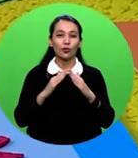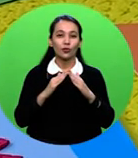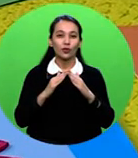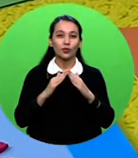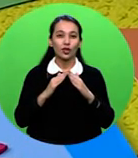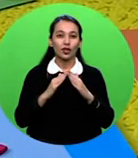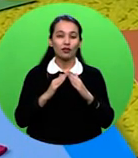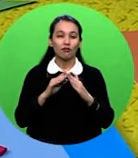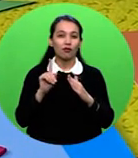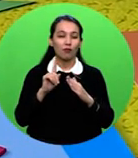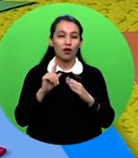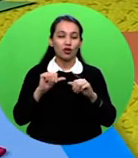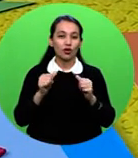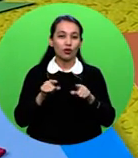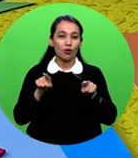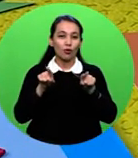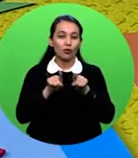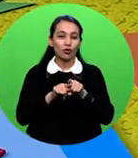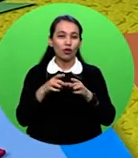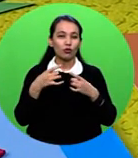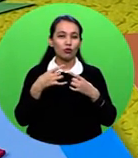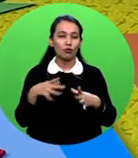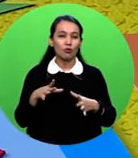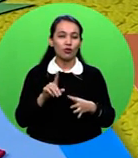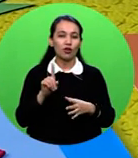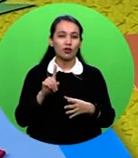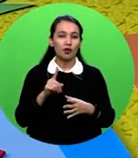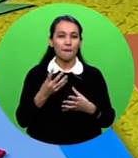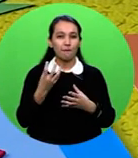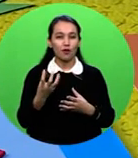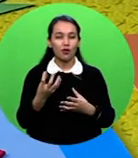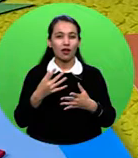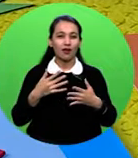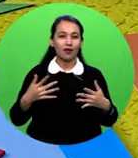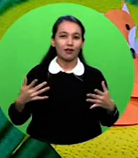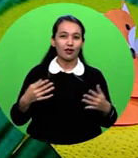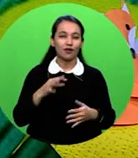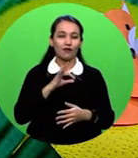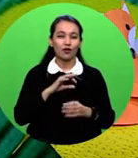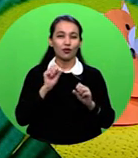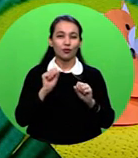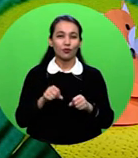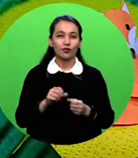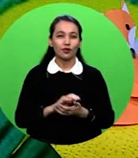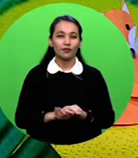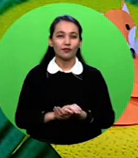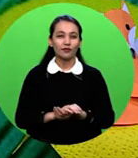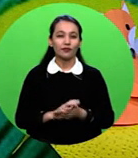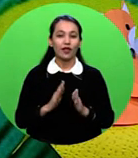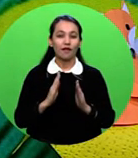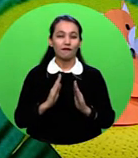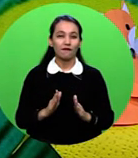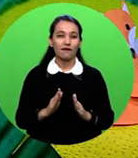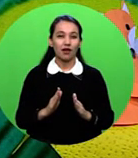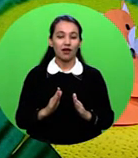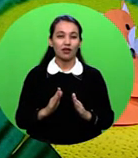uydagi aylana shakldagi har qanday buyumdan foydalanishimiz mumkin. Unda faqat hajmini